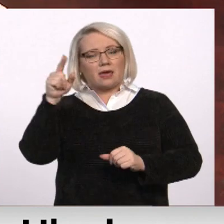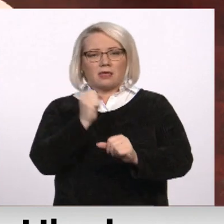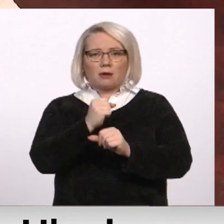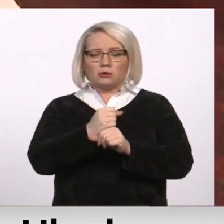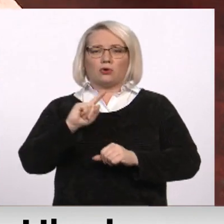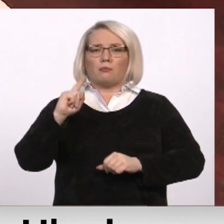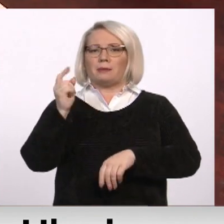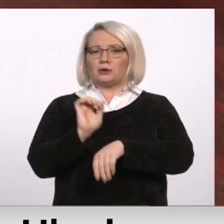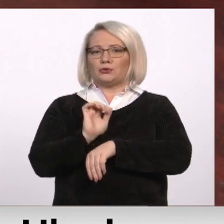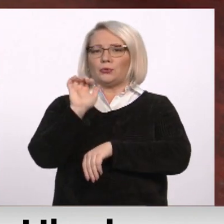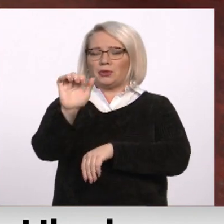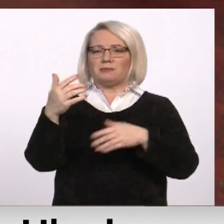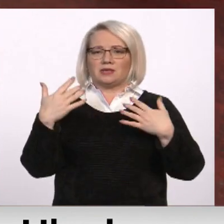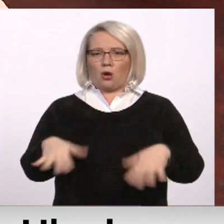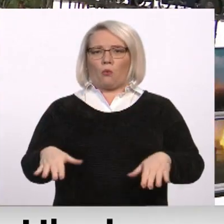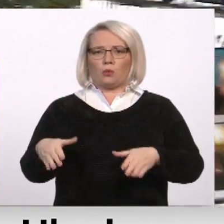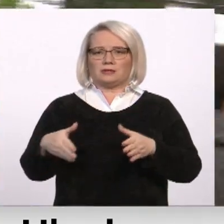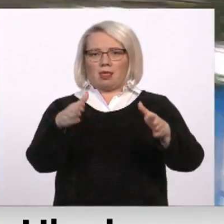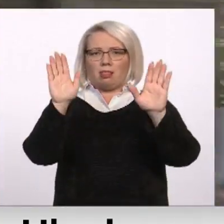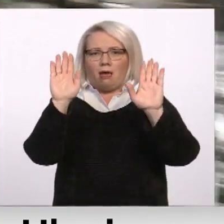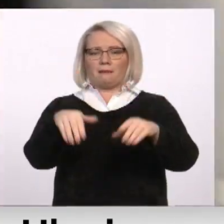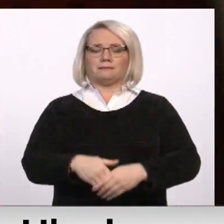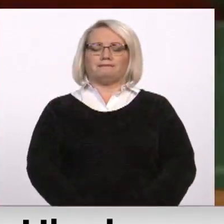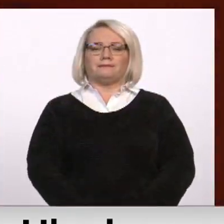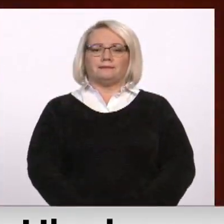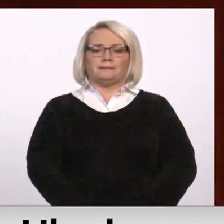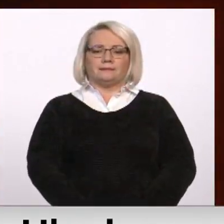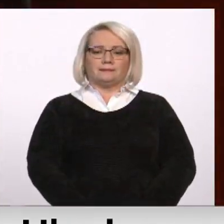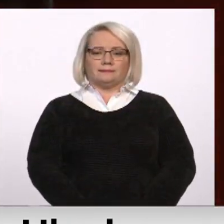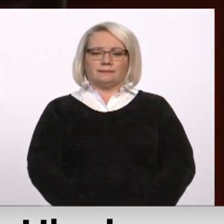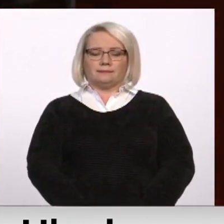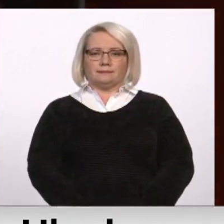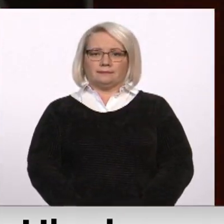sūtījums jau ir ceļā. Aija Kīnca, Andris Priedītis, Latvijas televīzija.